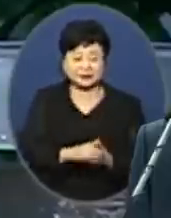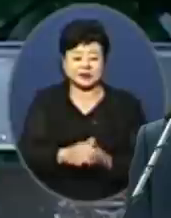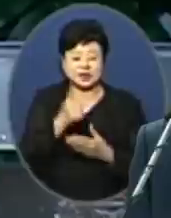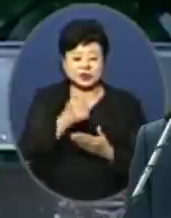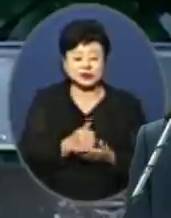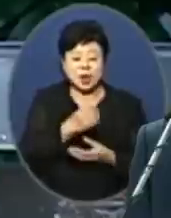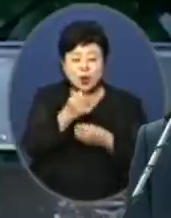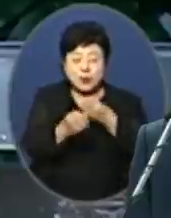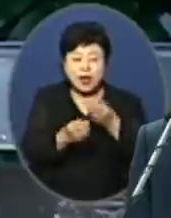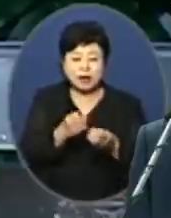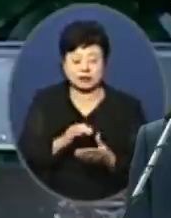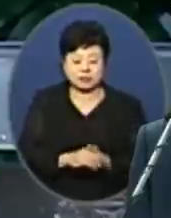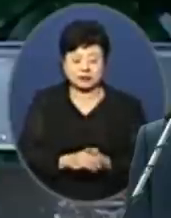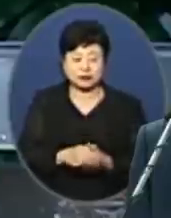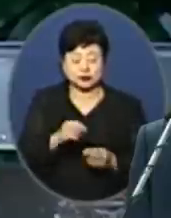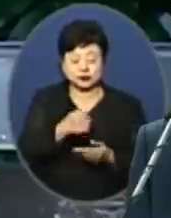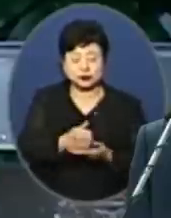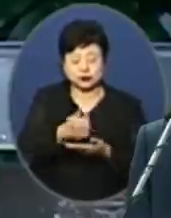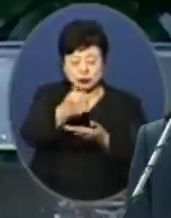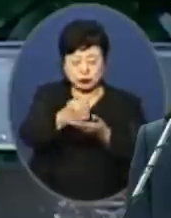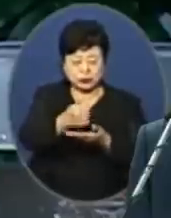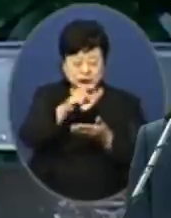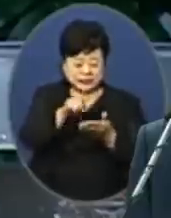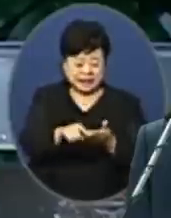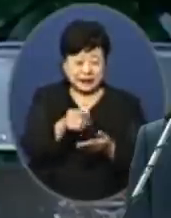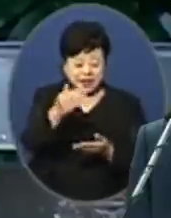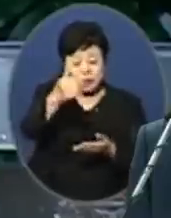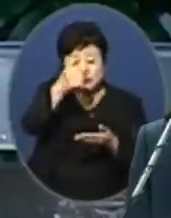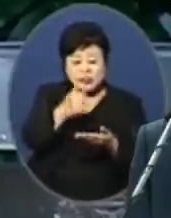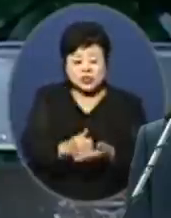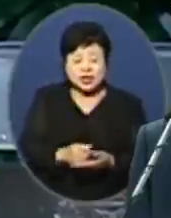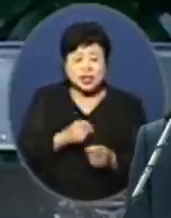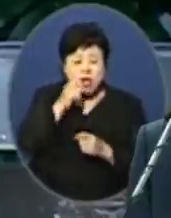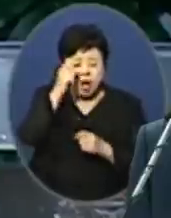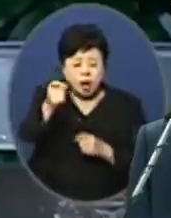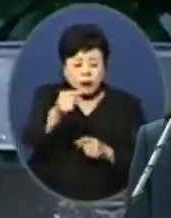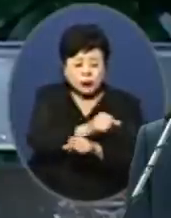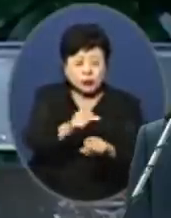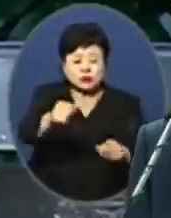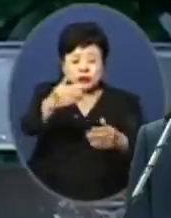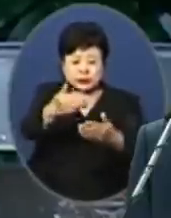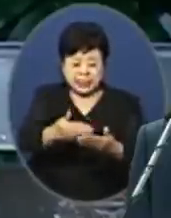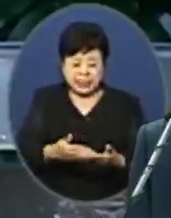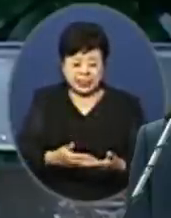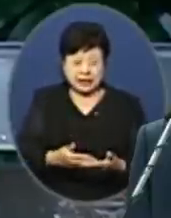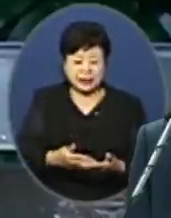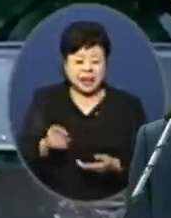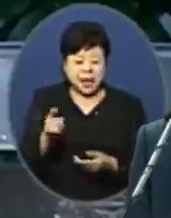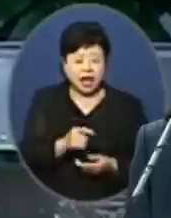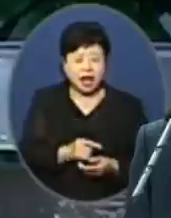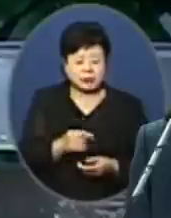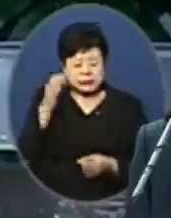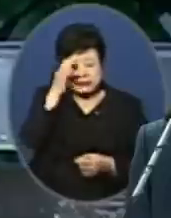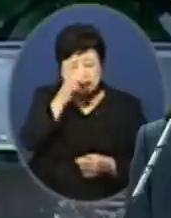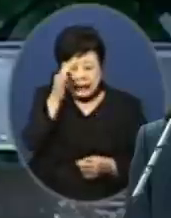죄를 고백하고 그리스도를 구주로 모시면 여러분의 죄는 영원히 용서되고 아무리